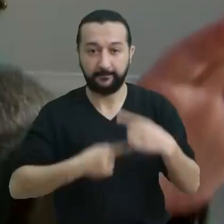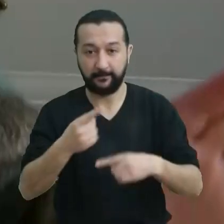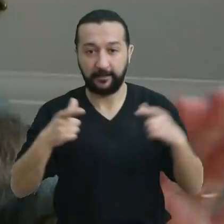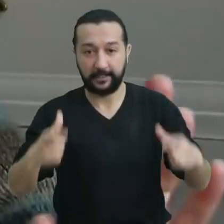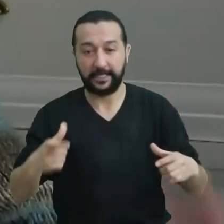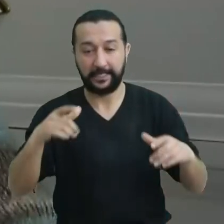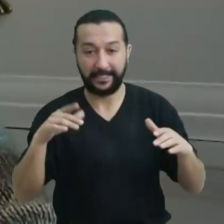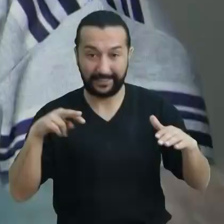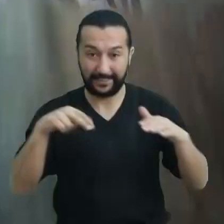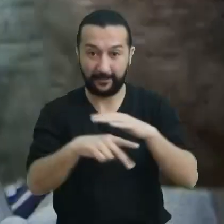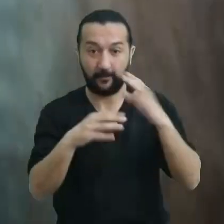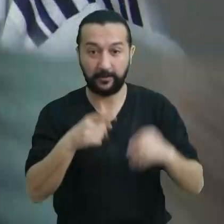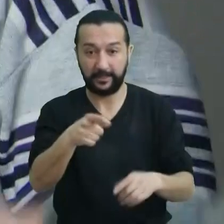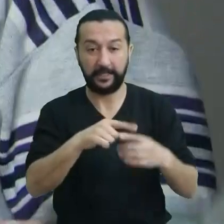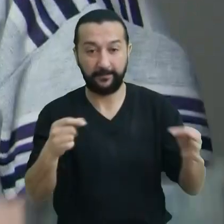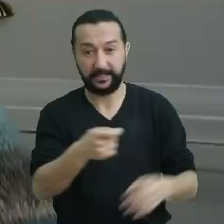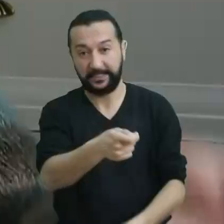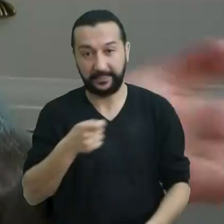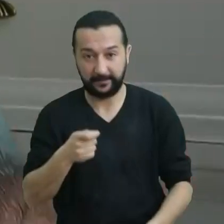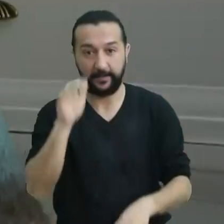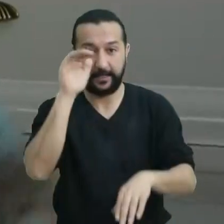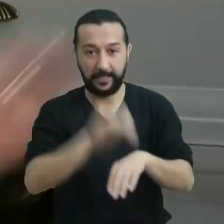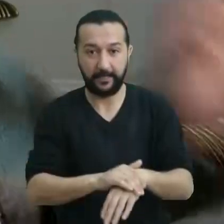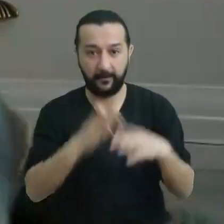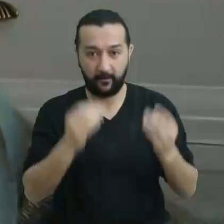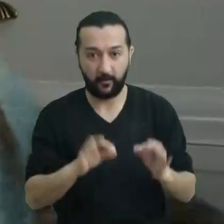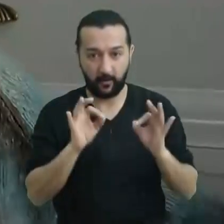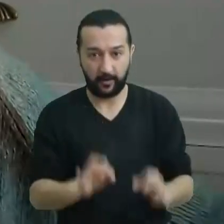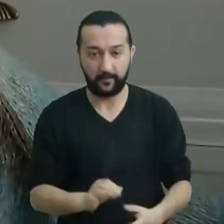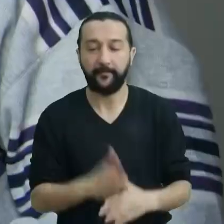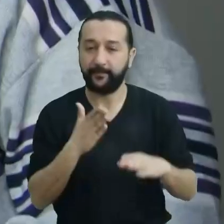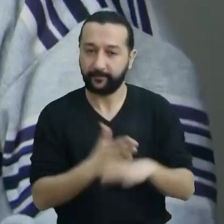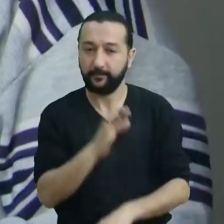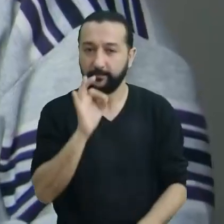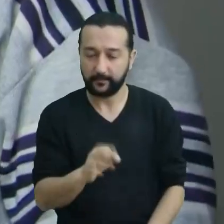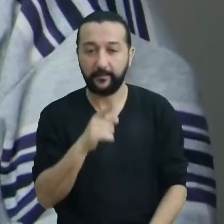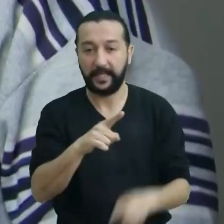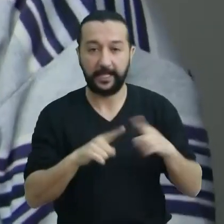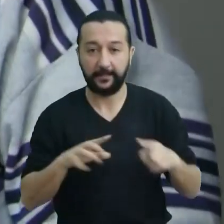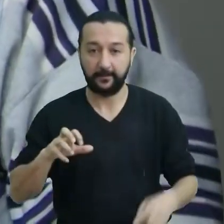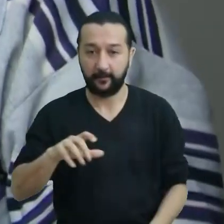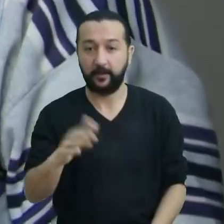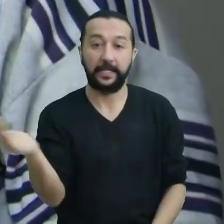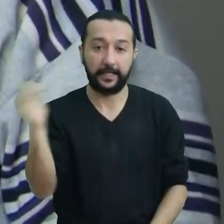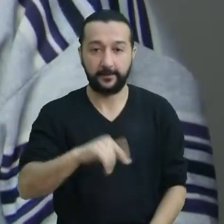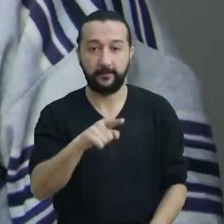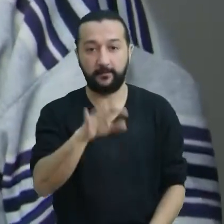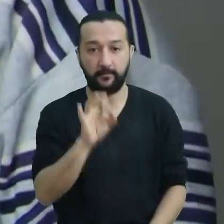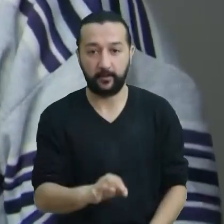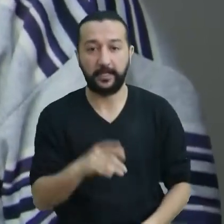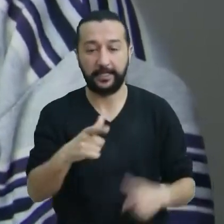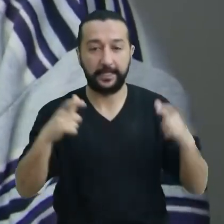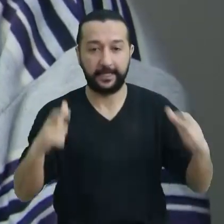Ha bu tencerenin altına gelecek. Sen bu ipi çekeceksin, o da onun altına kalacak. Öyle mi yani? He, tarantula gelecek böyle.